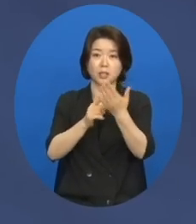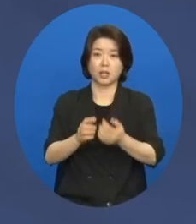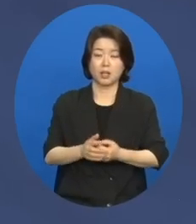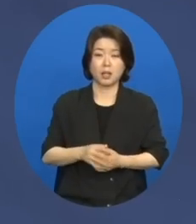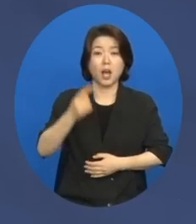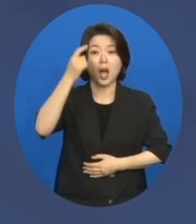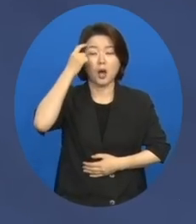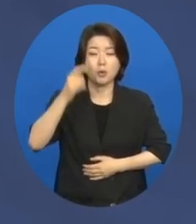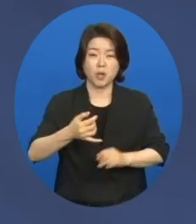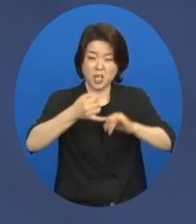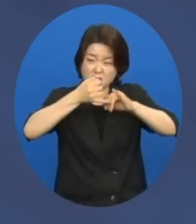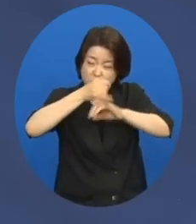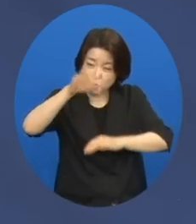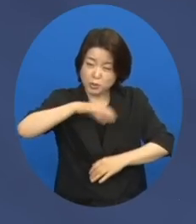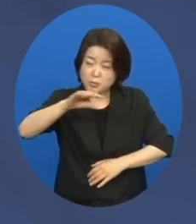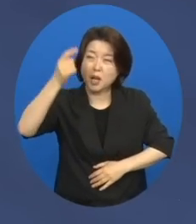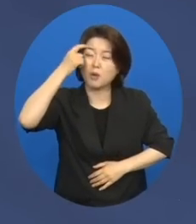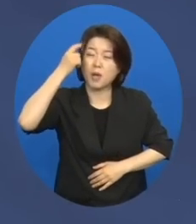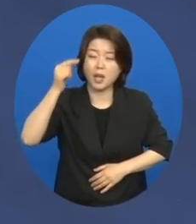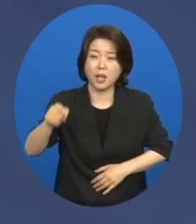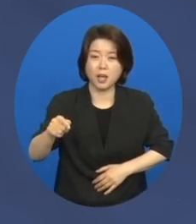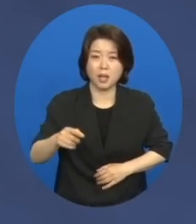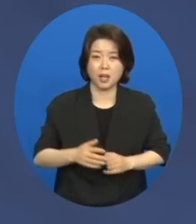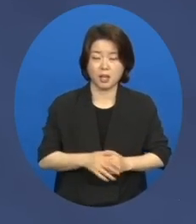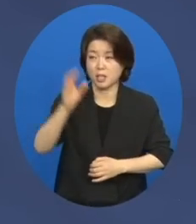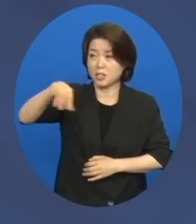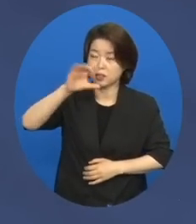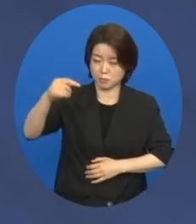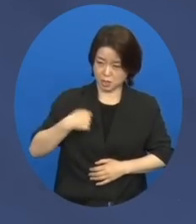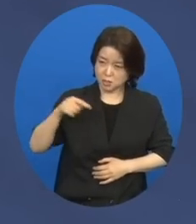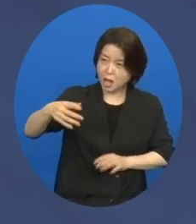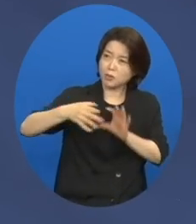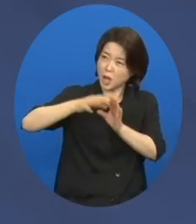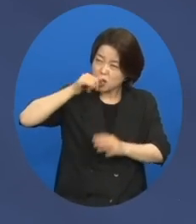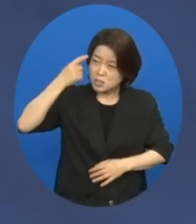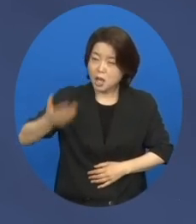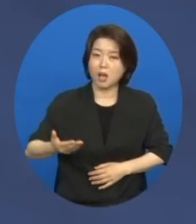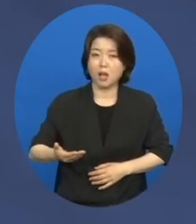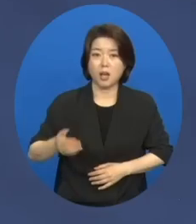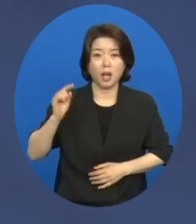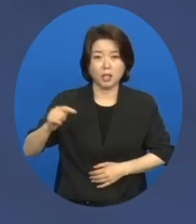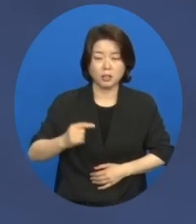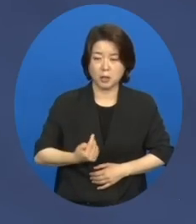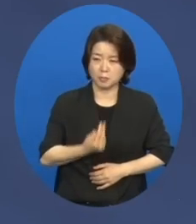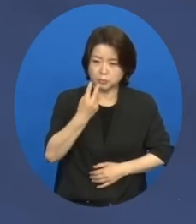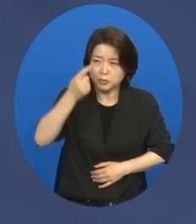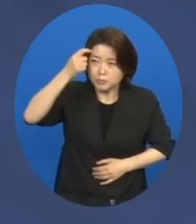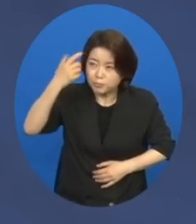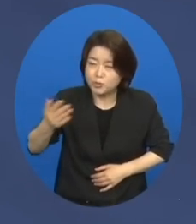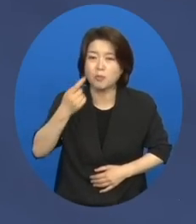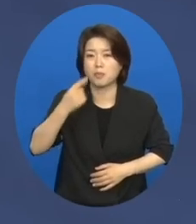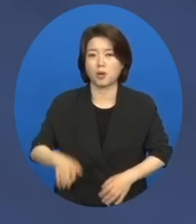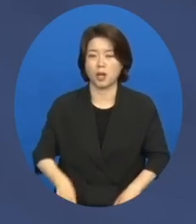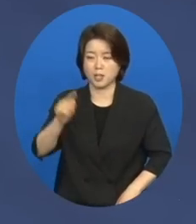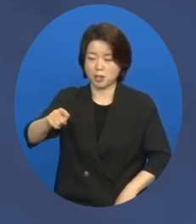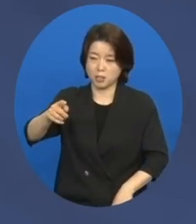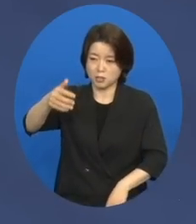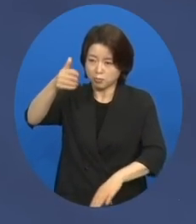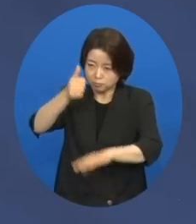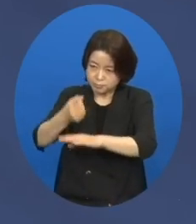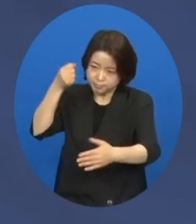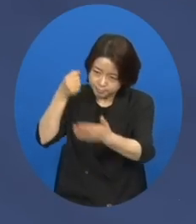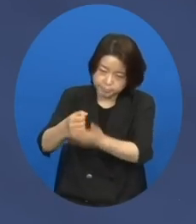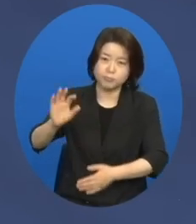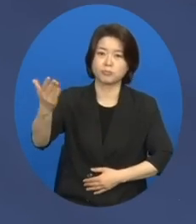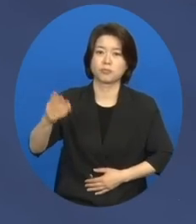왜 꼭 십자가여야 했는지 이 십자가가 나하고 무슨 상관이 있는지 이거 목숨 걸고 묻고 거기서 결론을 얻고